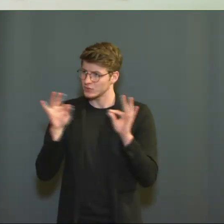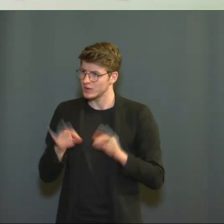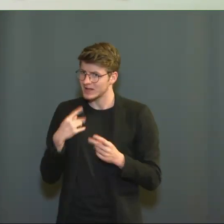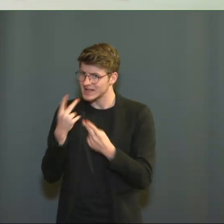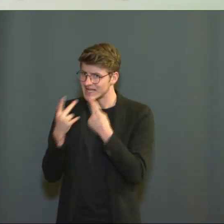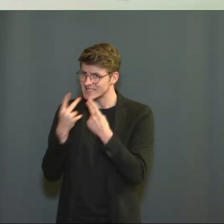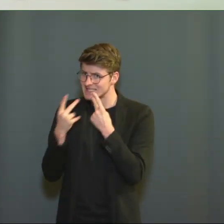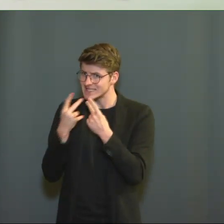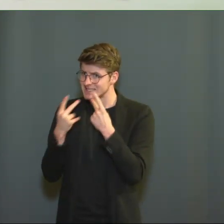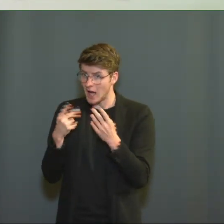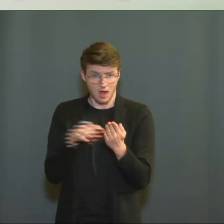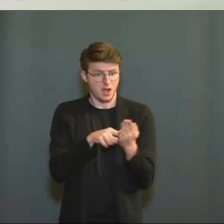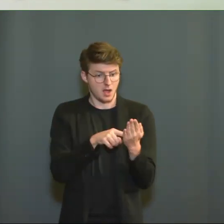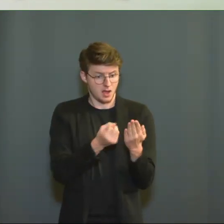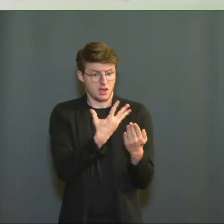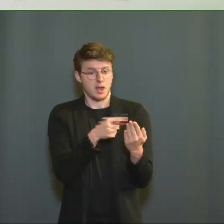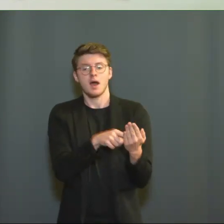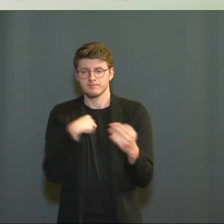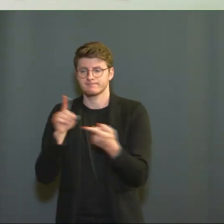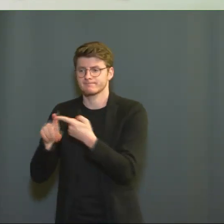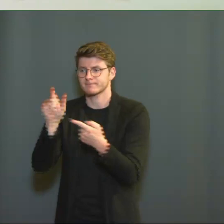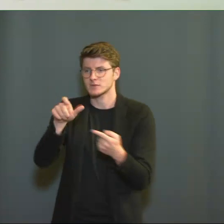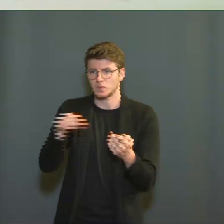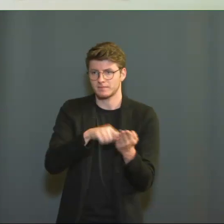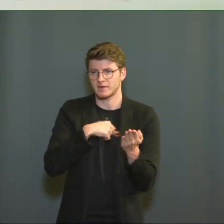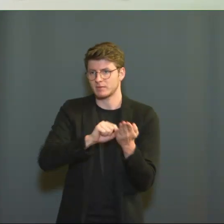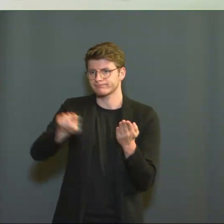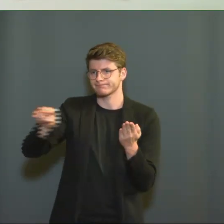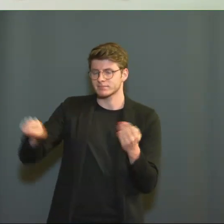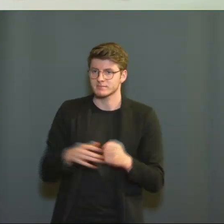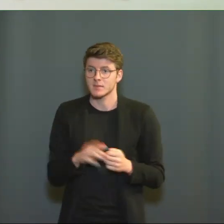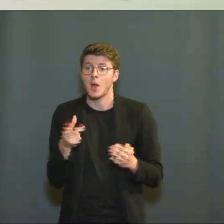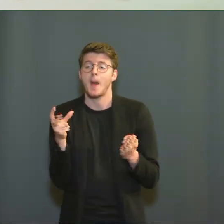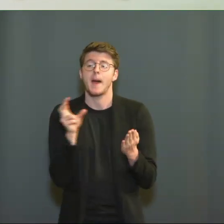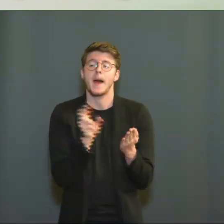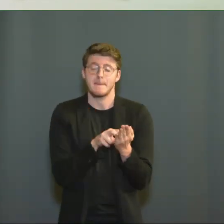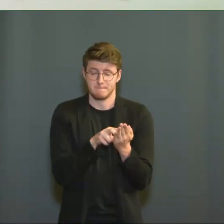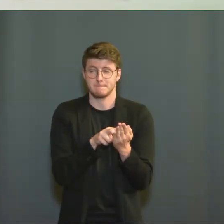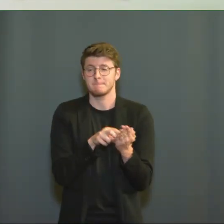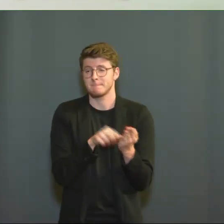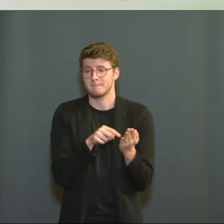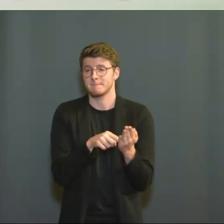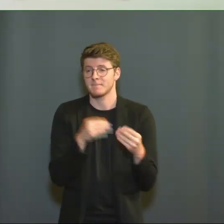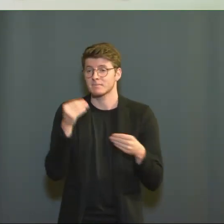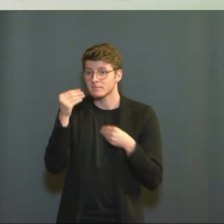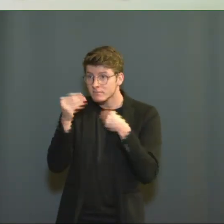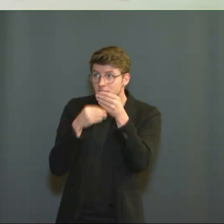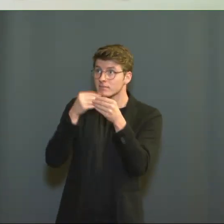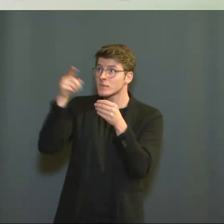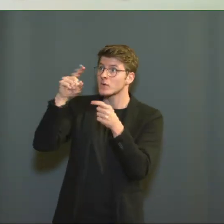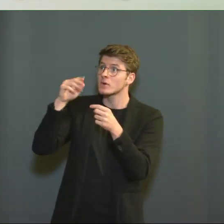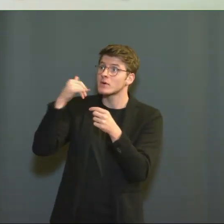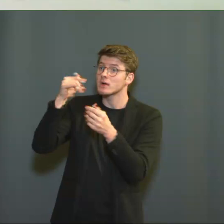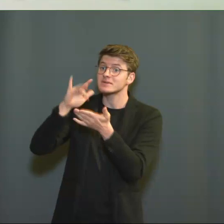verwittigen. De app zal het contactcenter duidelijk niet vervangen. Blijf daarom uw